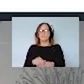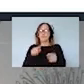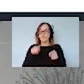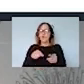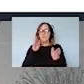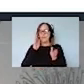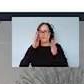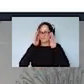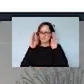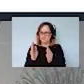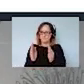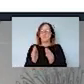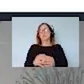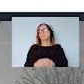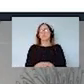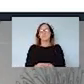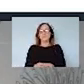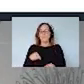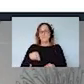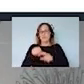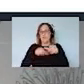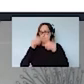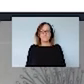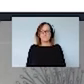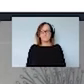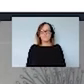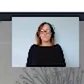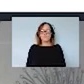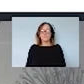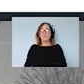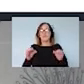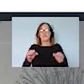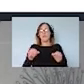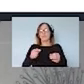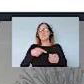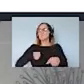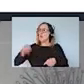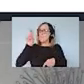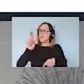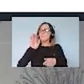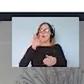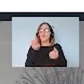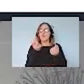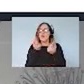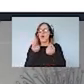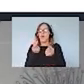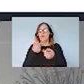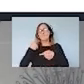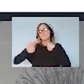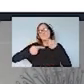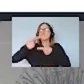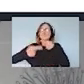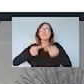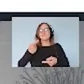tym będziemy się na pewno i w tym roku skupiać. A teraz, jak już obiecałam, będzie też troszkę o przygodach.